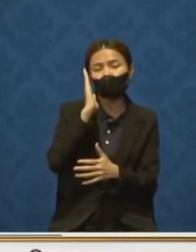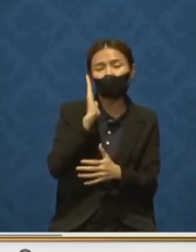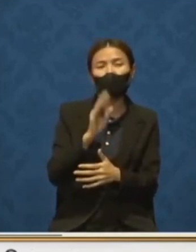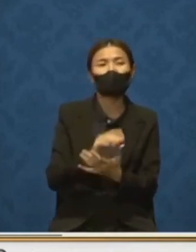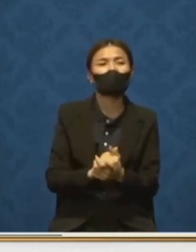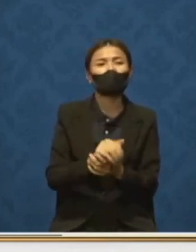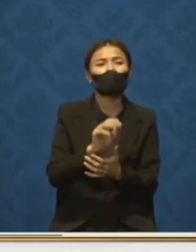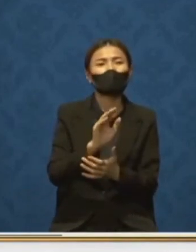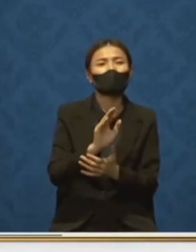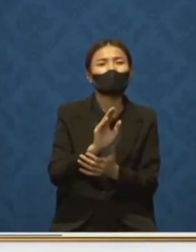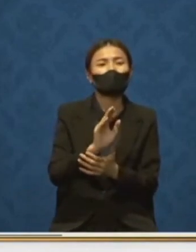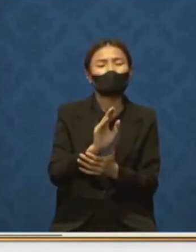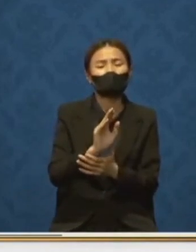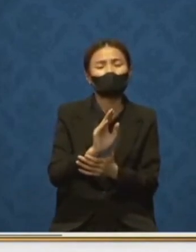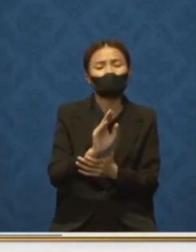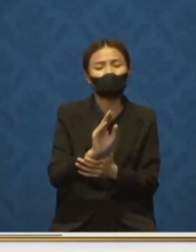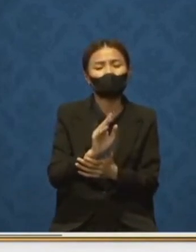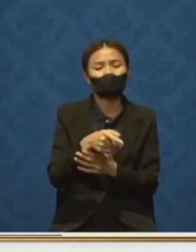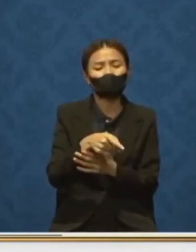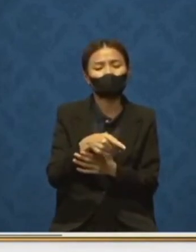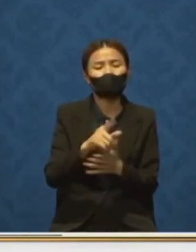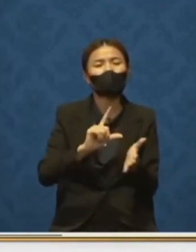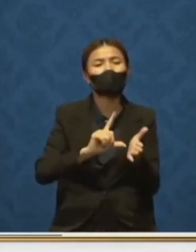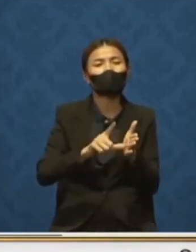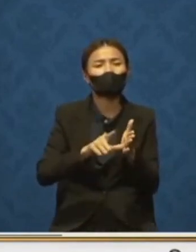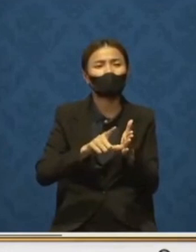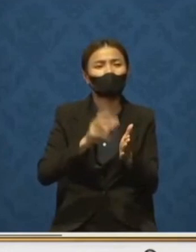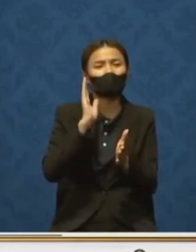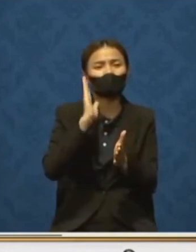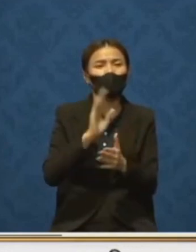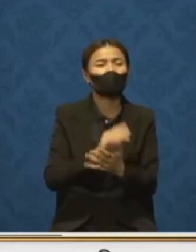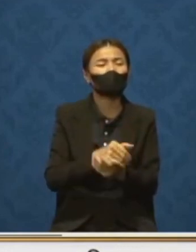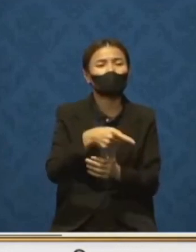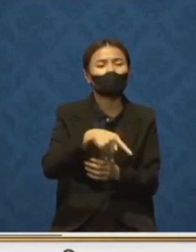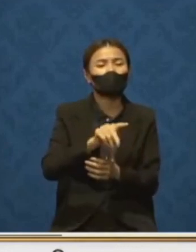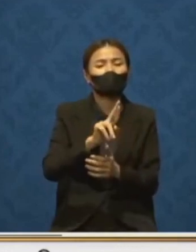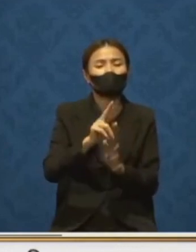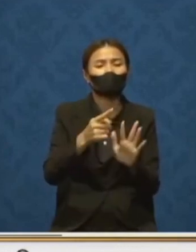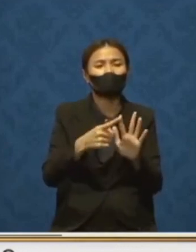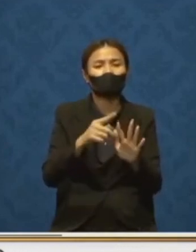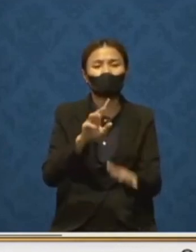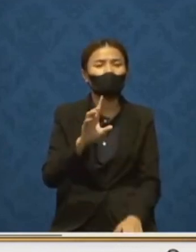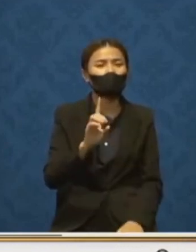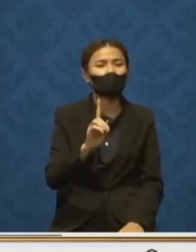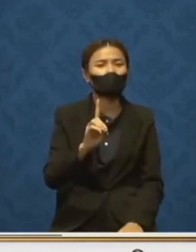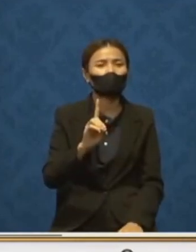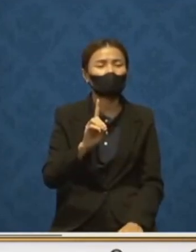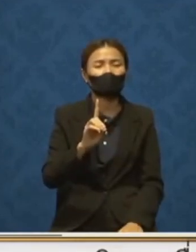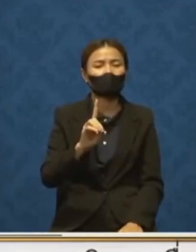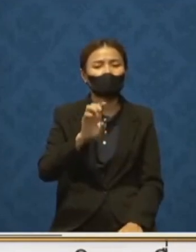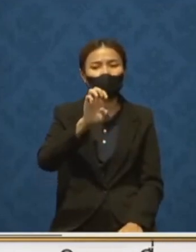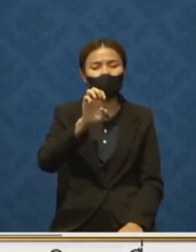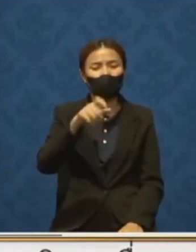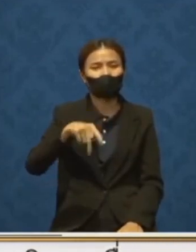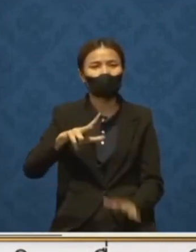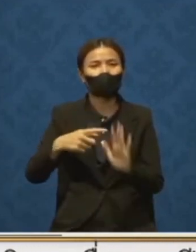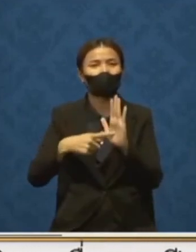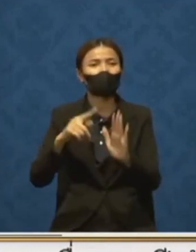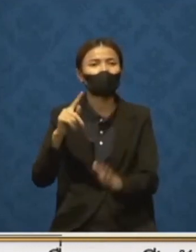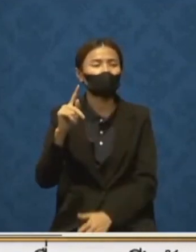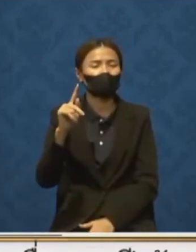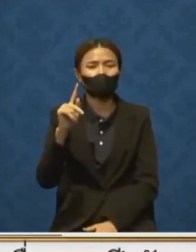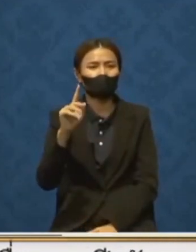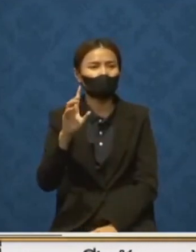าเป็นเลขานุการของคณะกรรมการคณะกรรมการคณะนี้ผมขออนุญาตกลับเรียนต่อท่านประธานและท่านสมาชิกว่